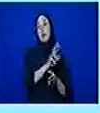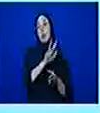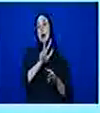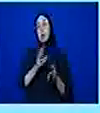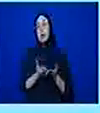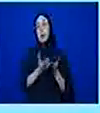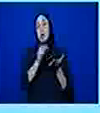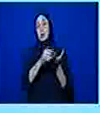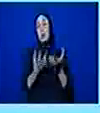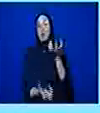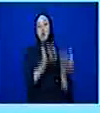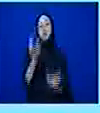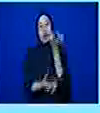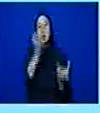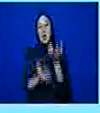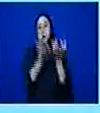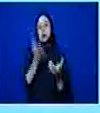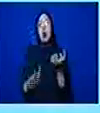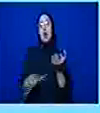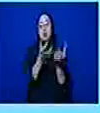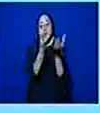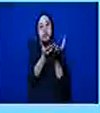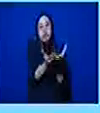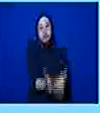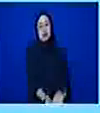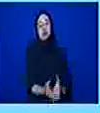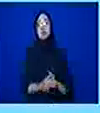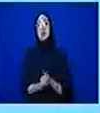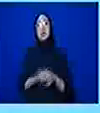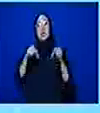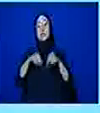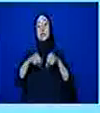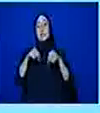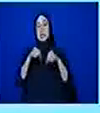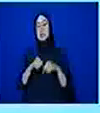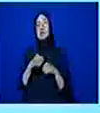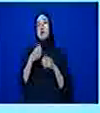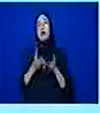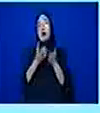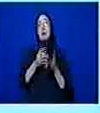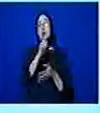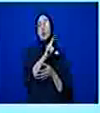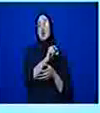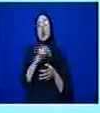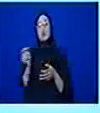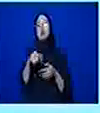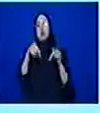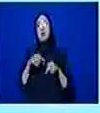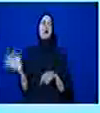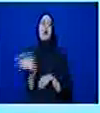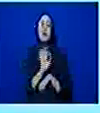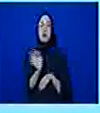bakar dan kita tenggelamkan. Sekarang ini kapal-kapal yang banyaknya 7.000 dapat dikatakan sudah tidak